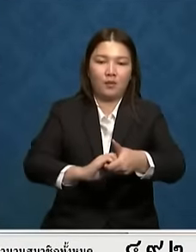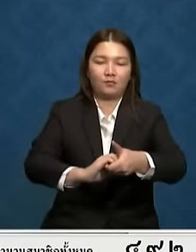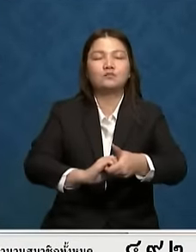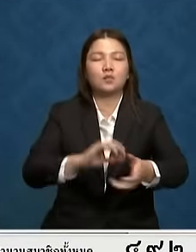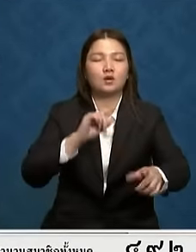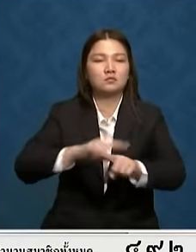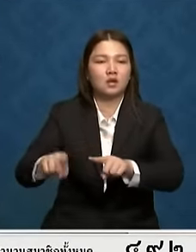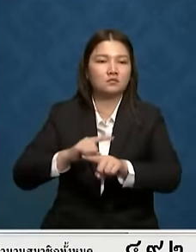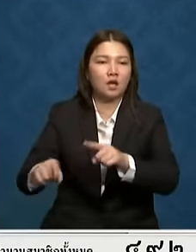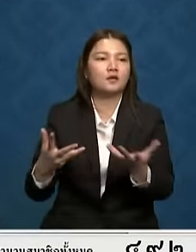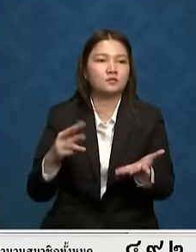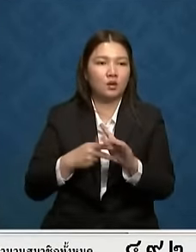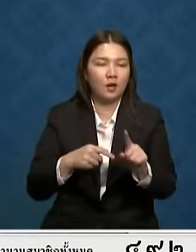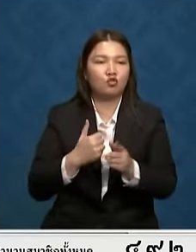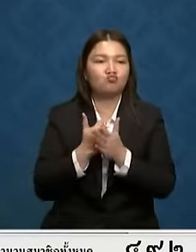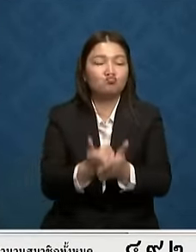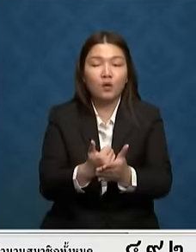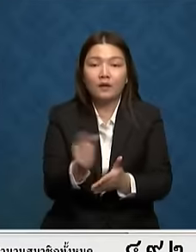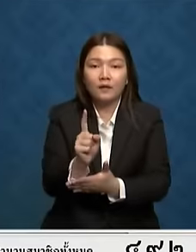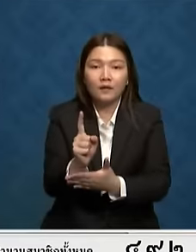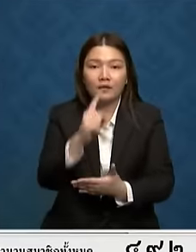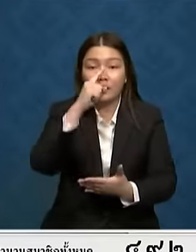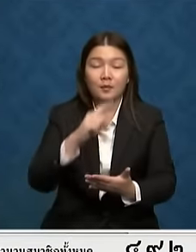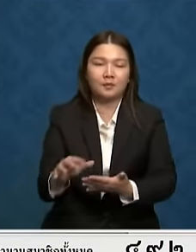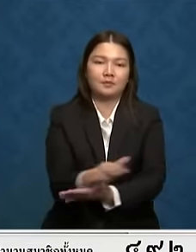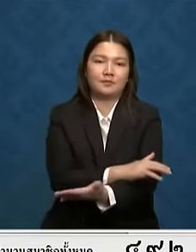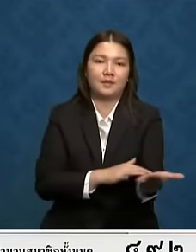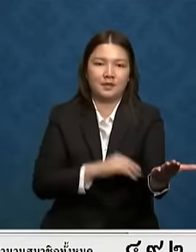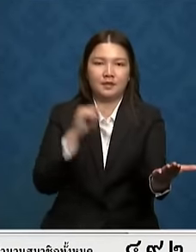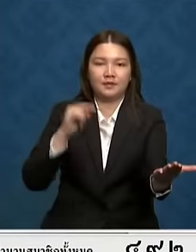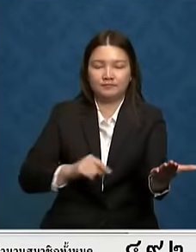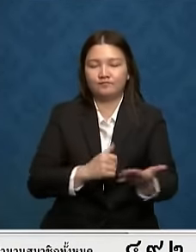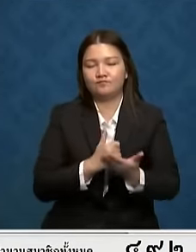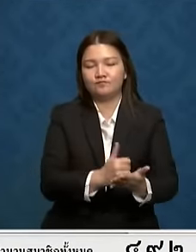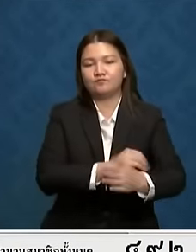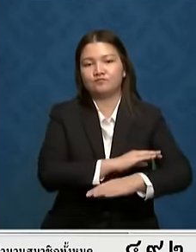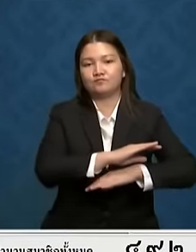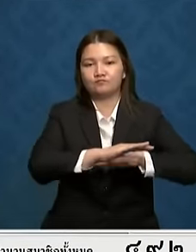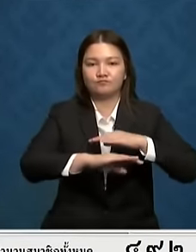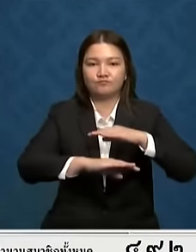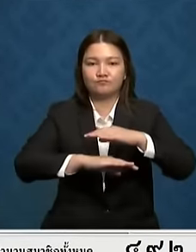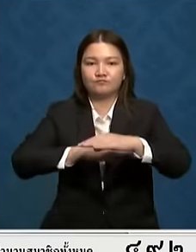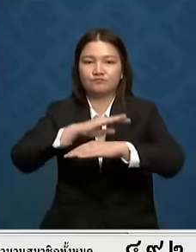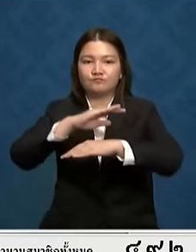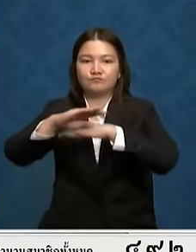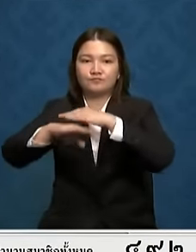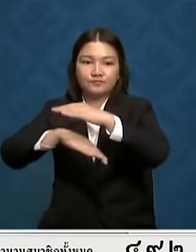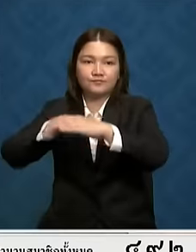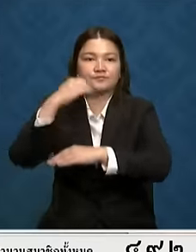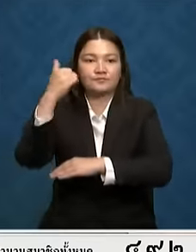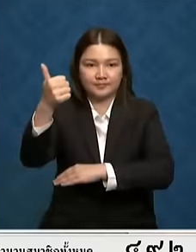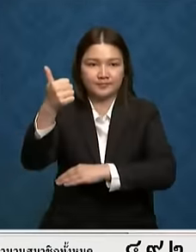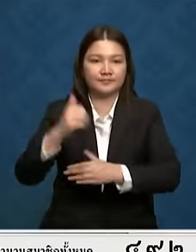ข้องเพื่อให้ประเทศชาติของเราสามารถพัฒนาและเดินหน้าไปด้วยกัน